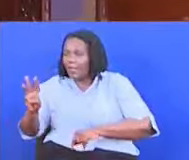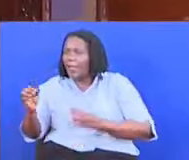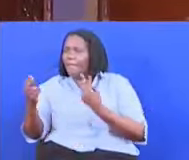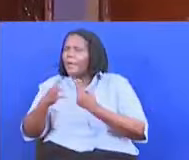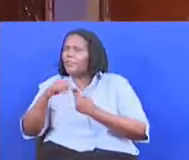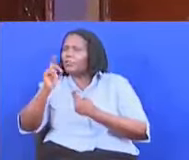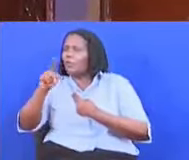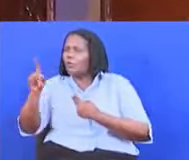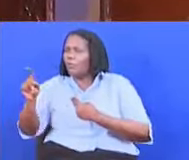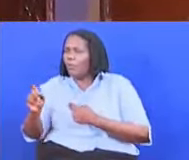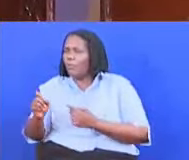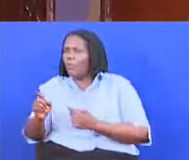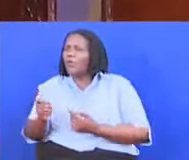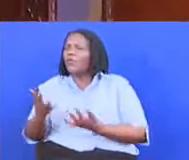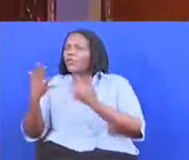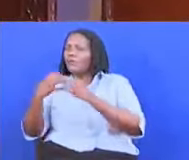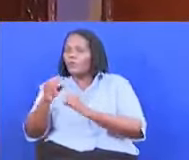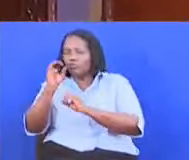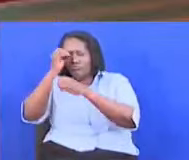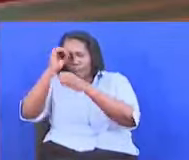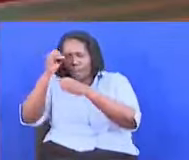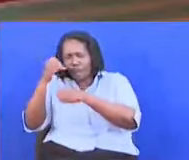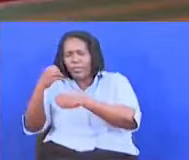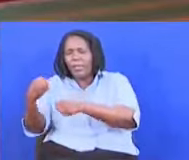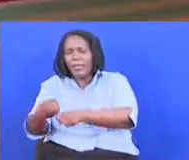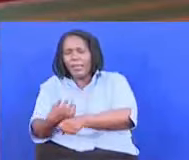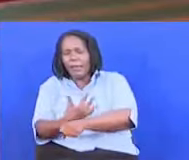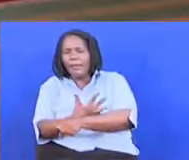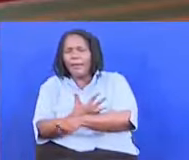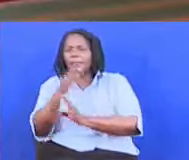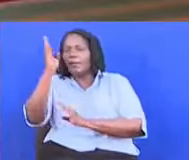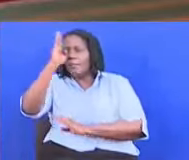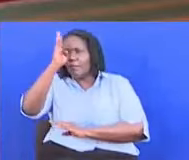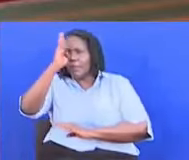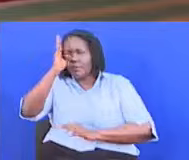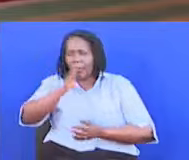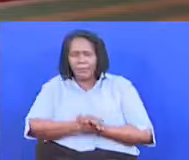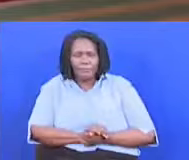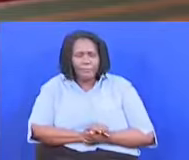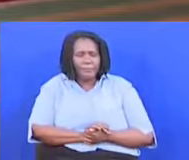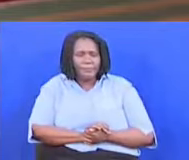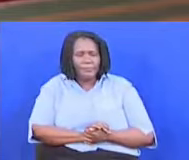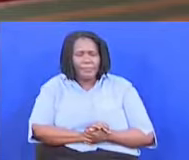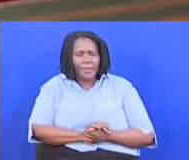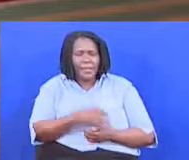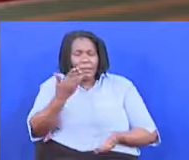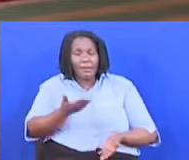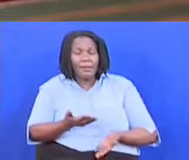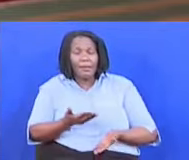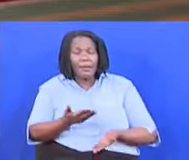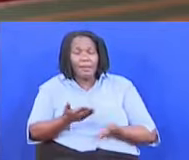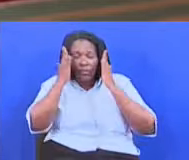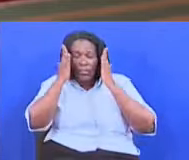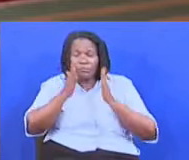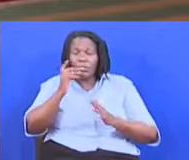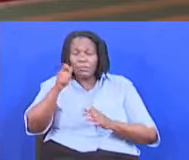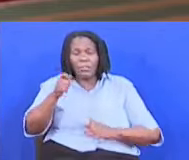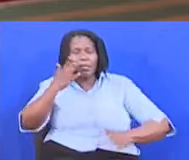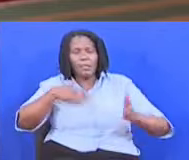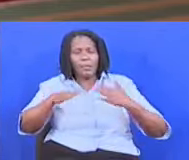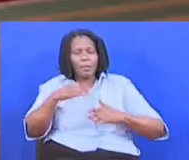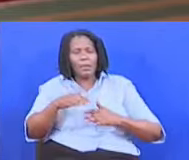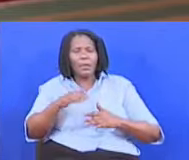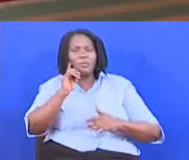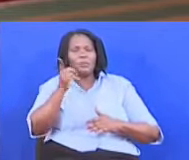saratani mapema kabla haijafikia stage ya mwisho? Mheshimiwa Waziri, majibu. Mheshimiwa Spika, nijibu swali la Mheshimiwa Haya wa